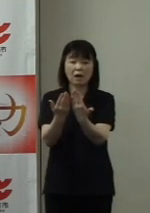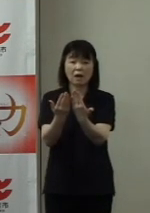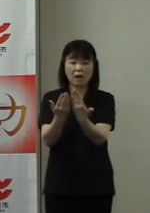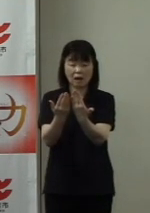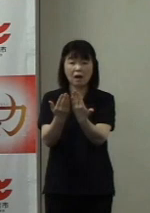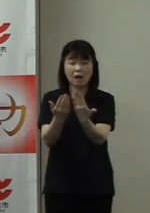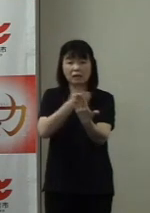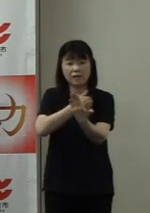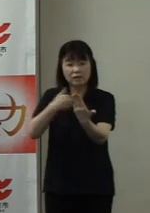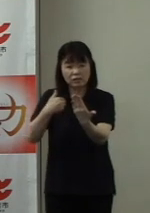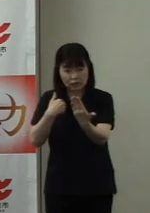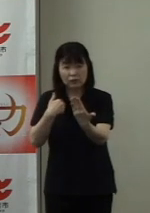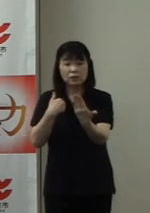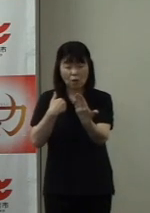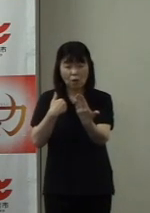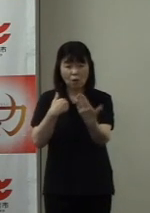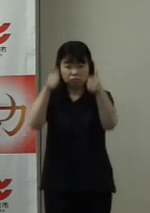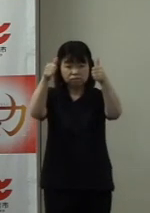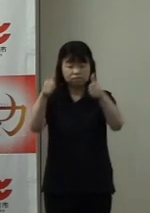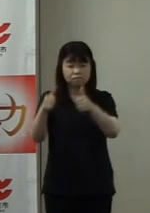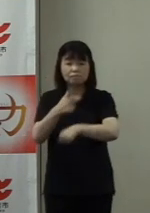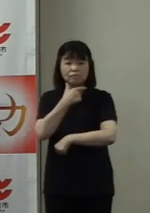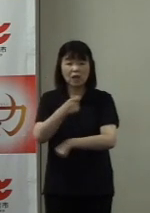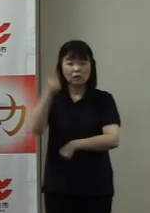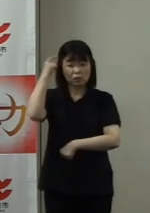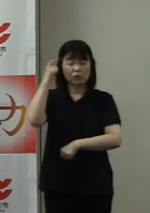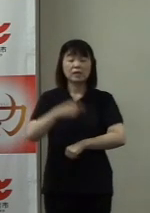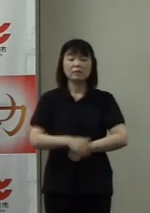表示とかそういったものはやっていきたいなというふうに考えております。